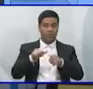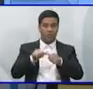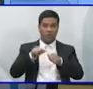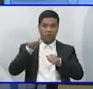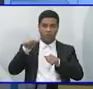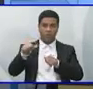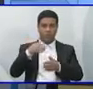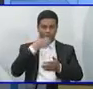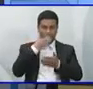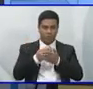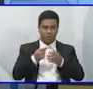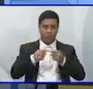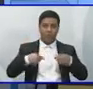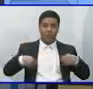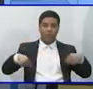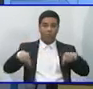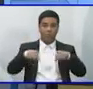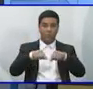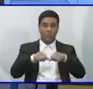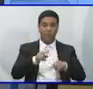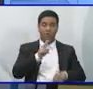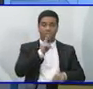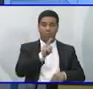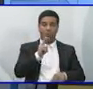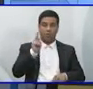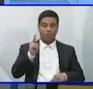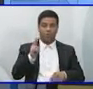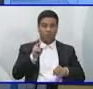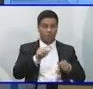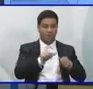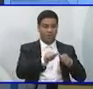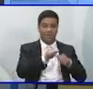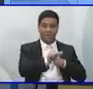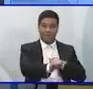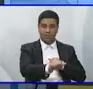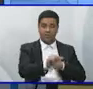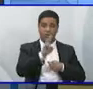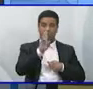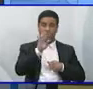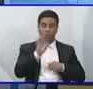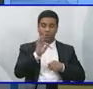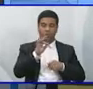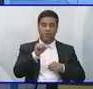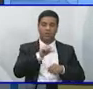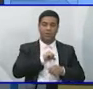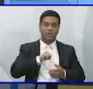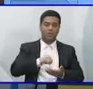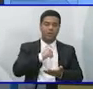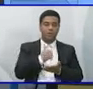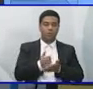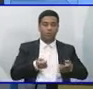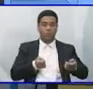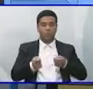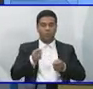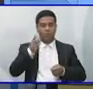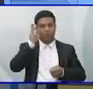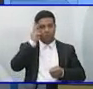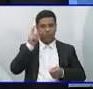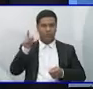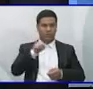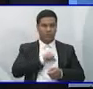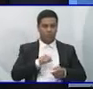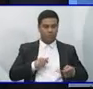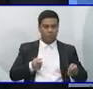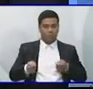alohida shaklda bu hududni Qoraqalpoqlarga ajratsa-da, lekin hokimiyatni o'z qo'llarida saqlab